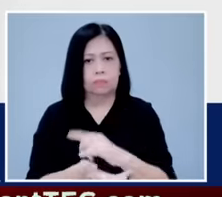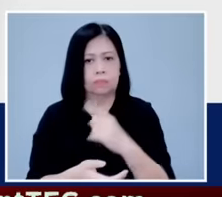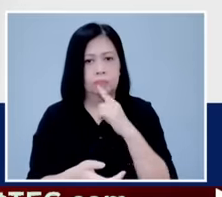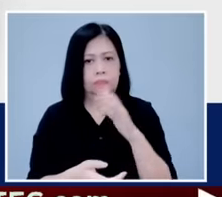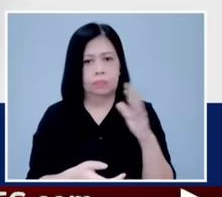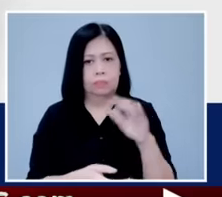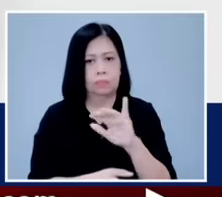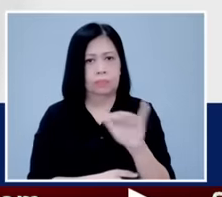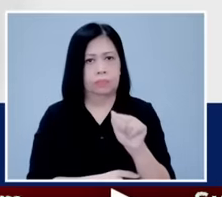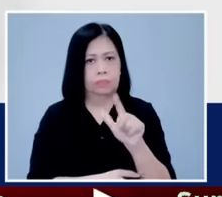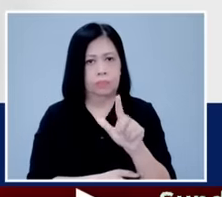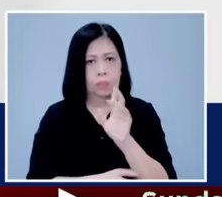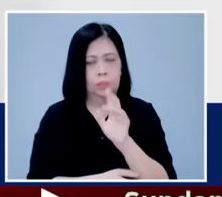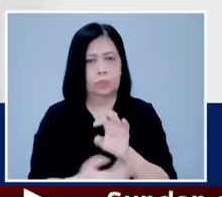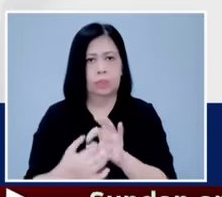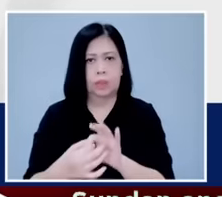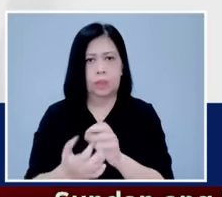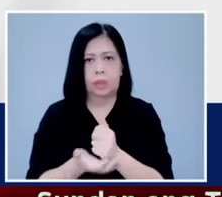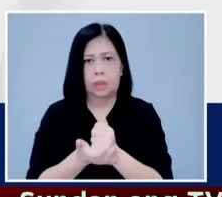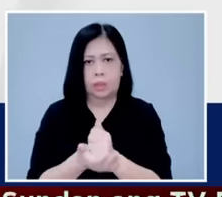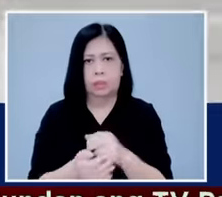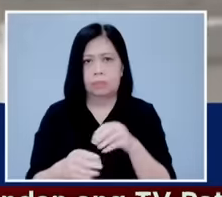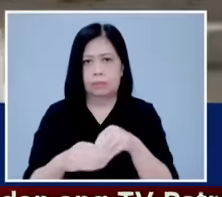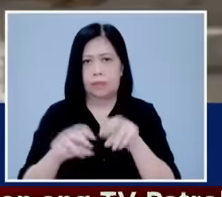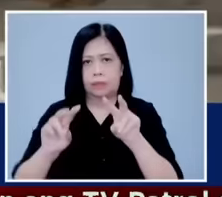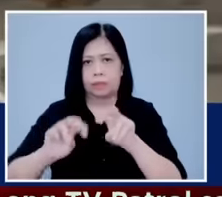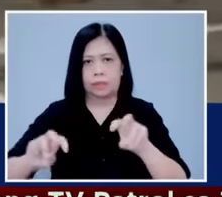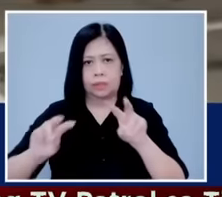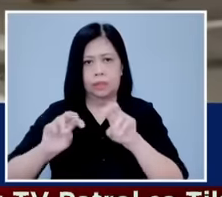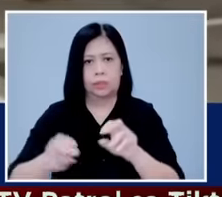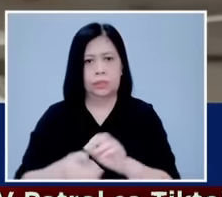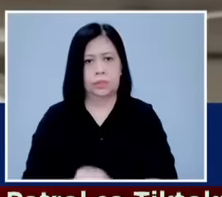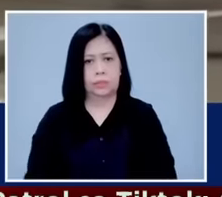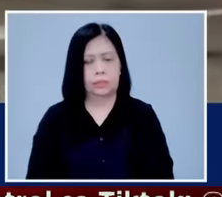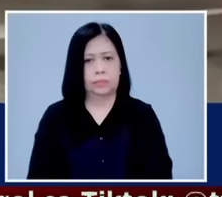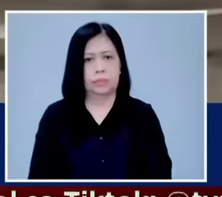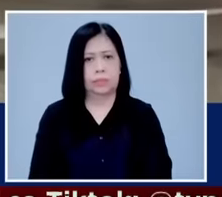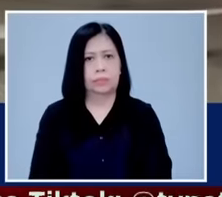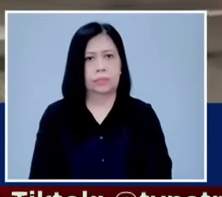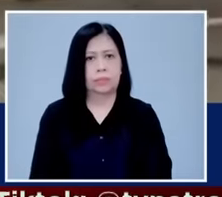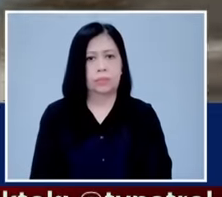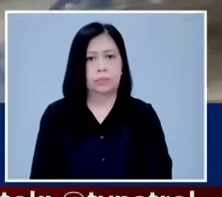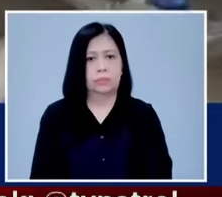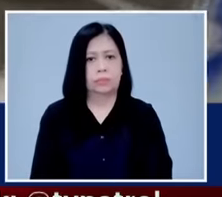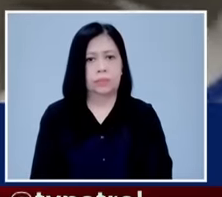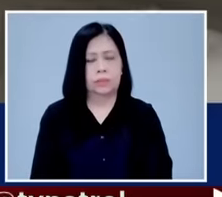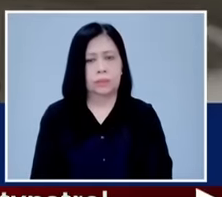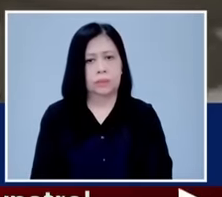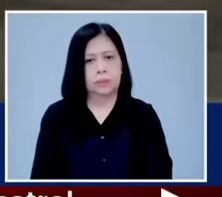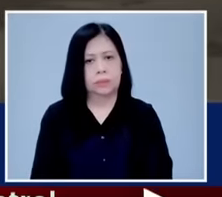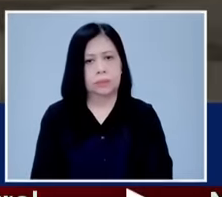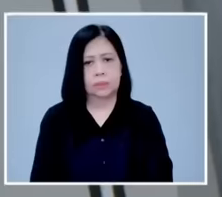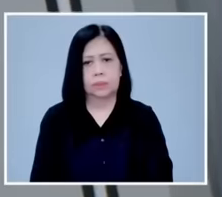ng JAL na makikipagtulungan sila sa investigasyon. Katrina Domingo, ABS-CBN News.